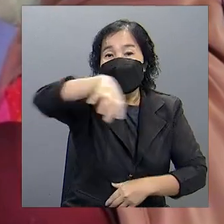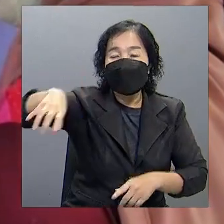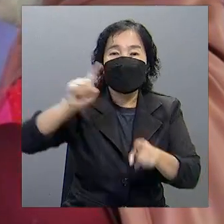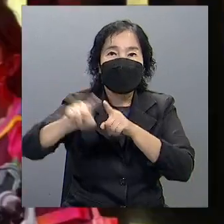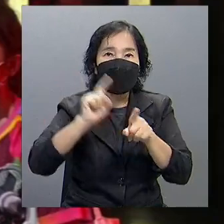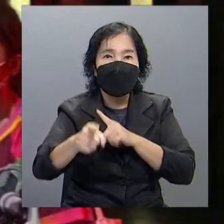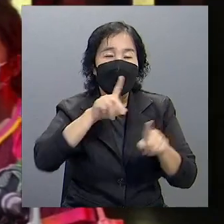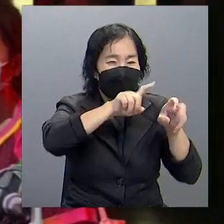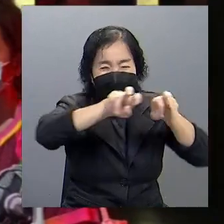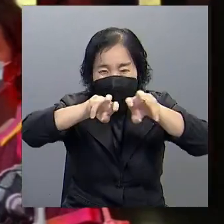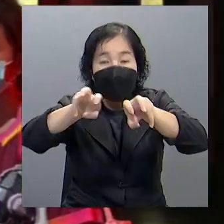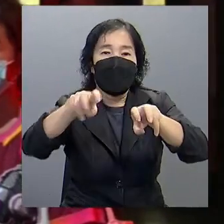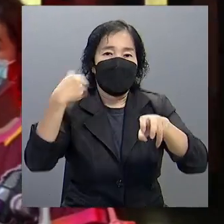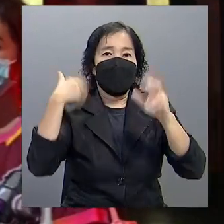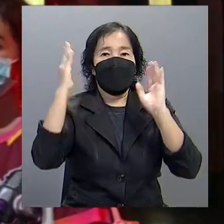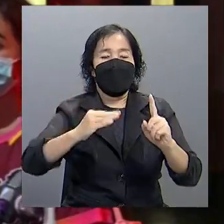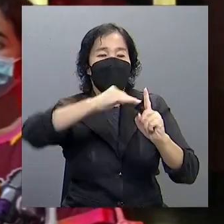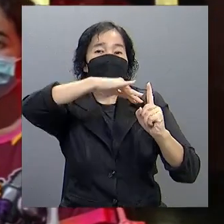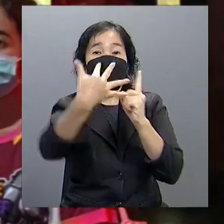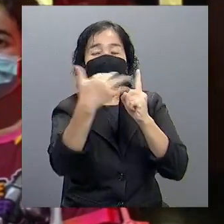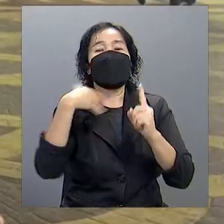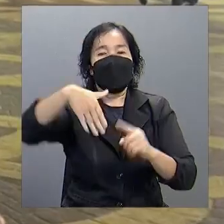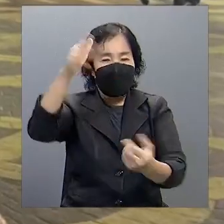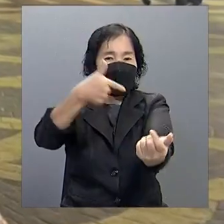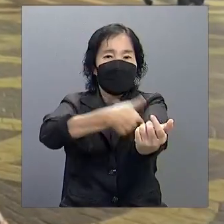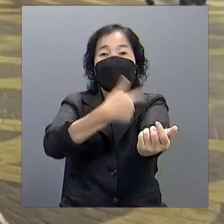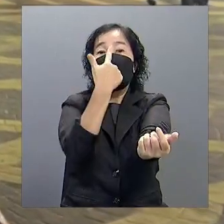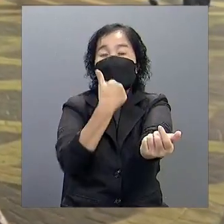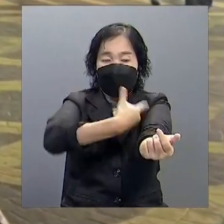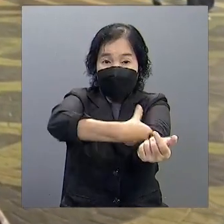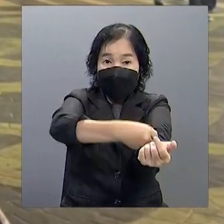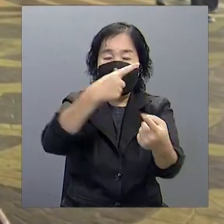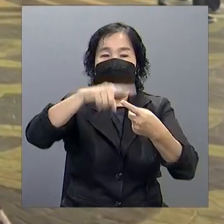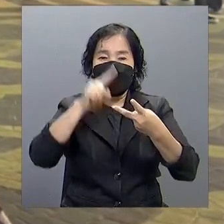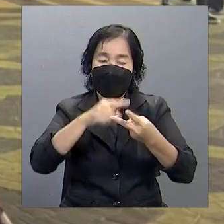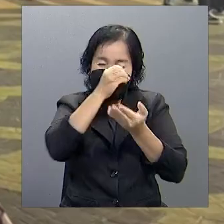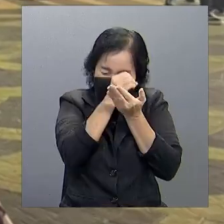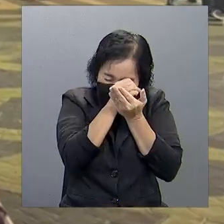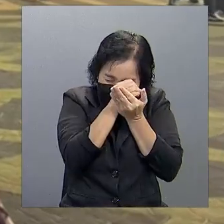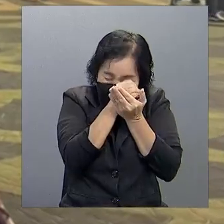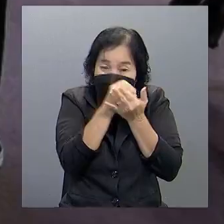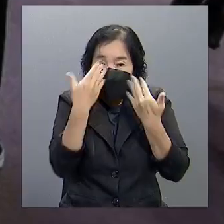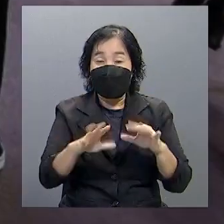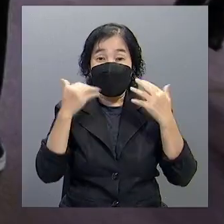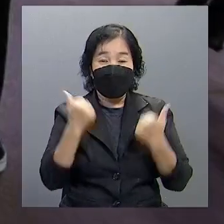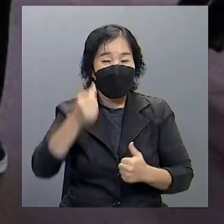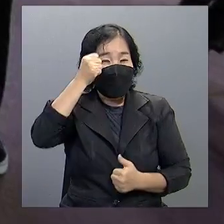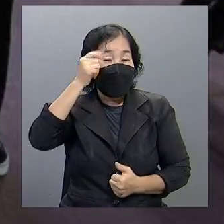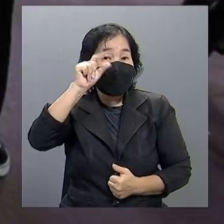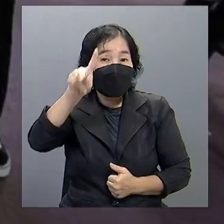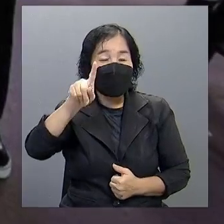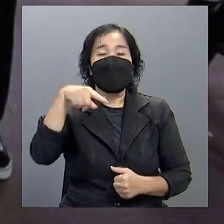ความเสี่ยงสูงก็นำไปเจาะเลือดสวอปเชื้อและตามติดอีก21วันซึ่งณตอนนี้ยังไม่มีใครติดเชื้อเพิ่ม